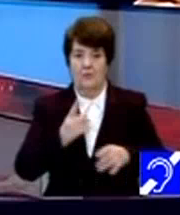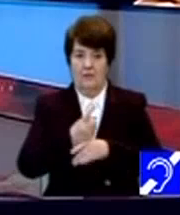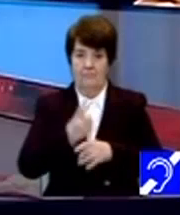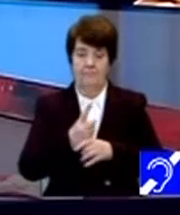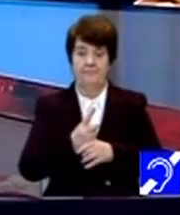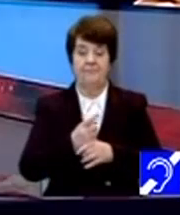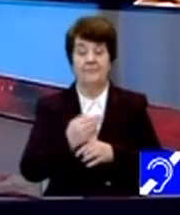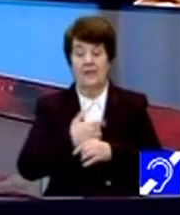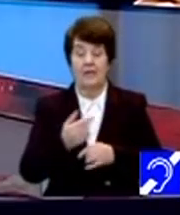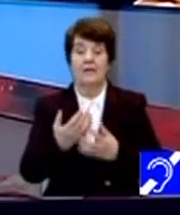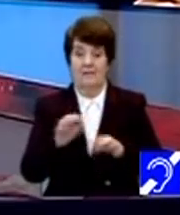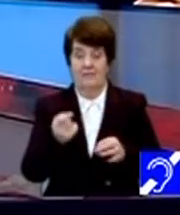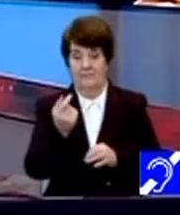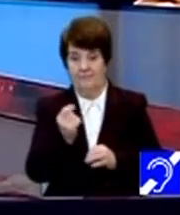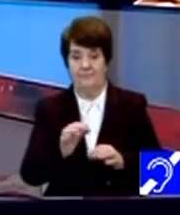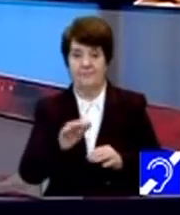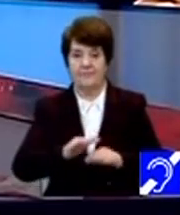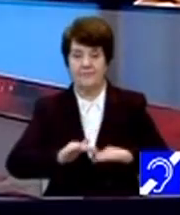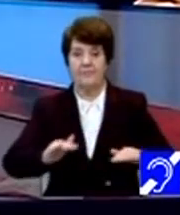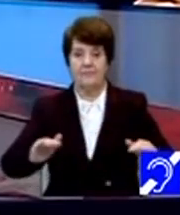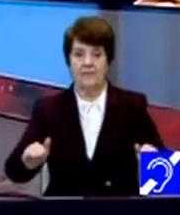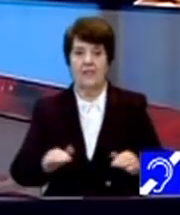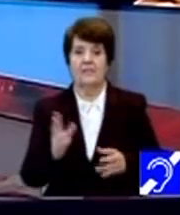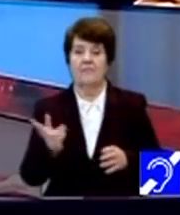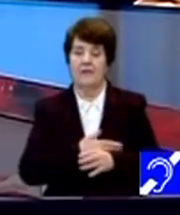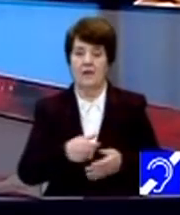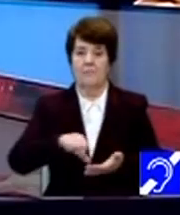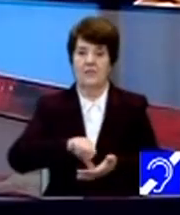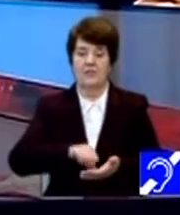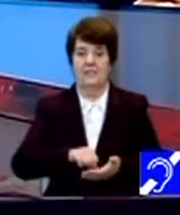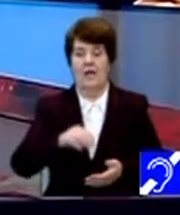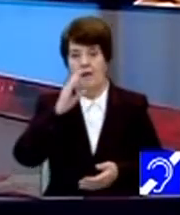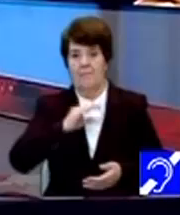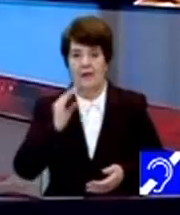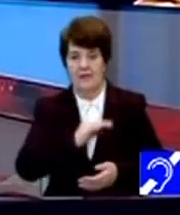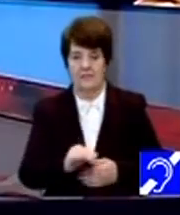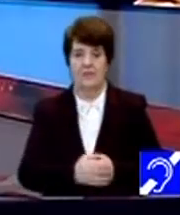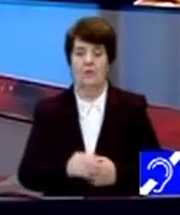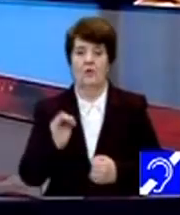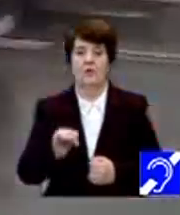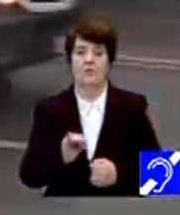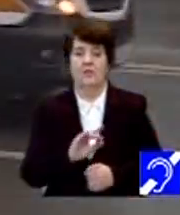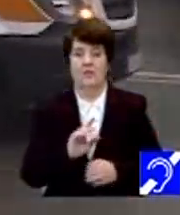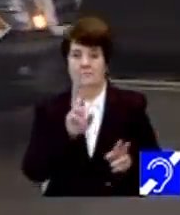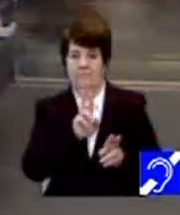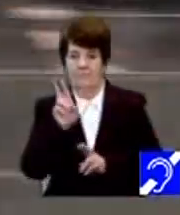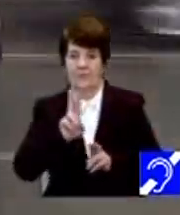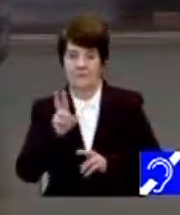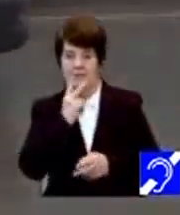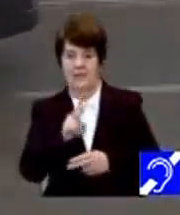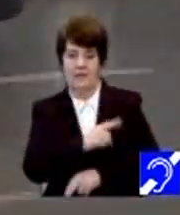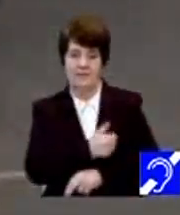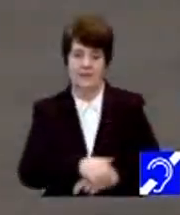organizarea sărbărilor doar în grădinițe și instituții preuniversitare, însă fără prezența părinților și cu respectarea măsurilor sanitare.